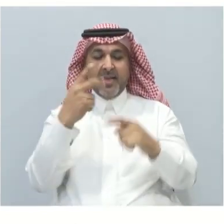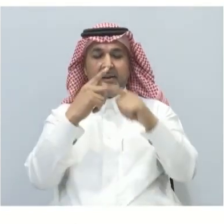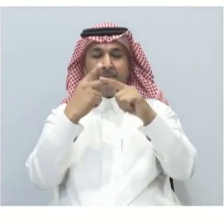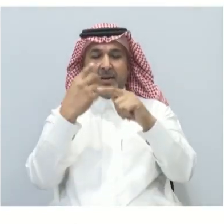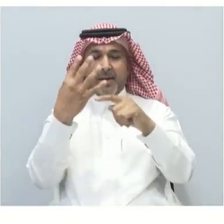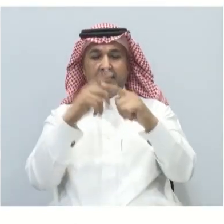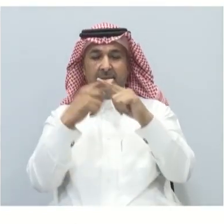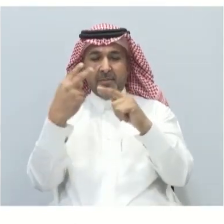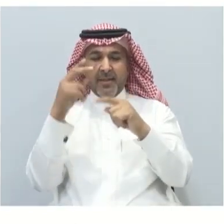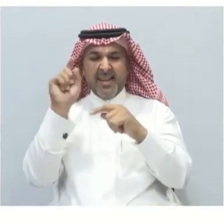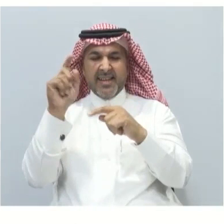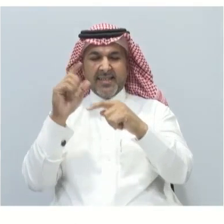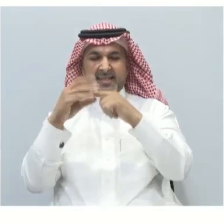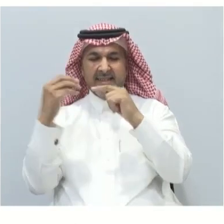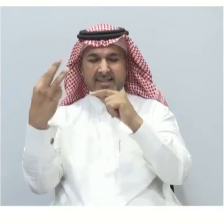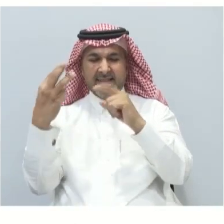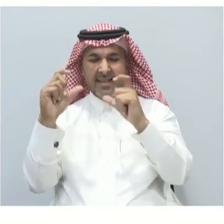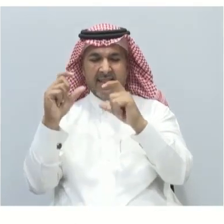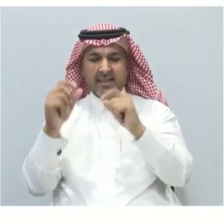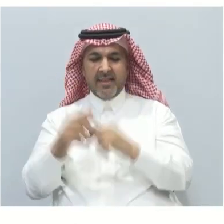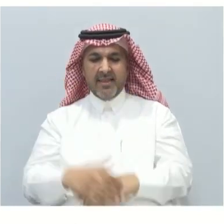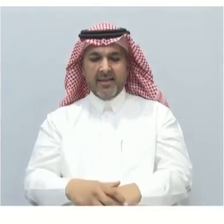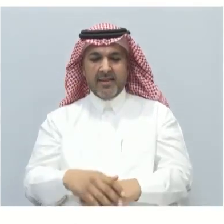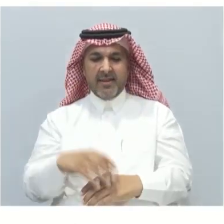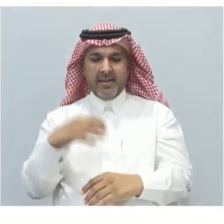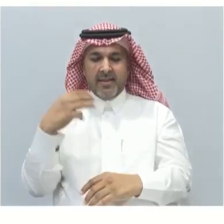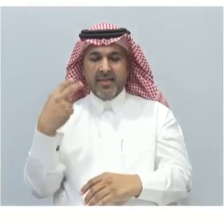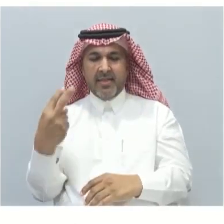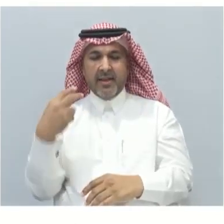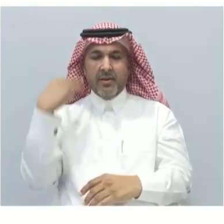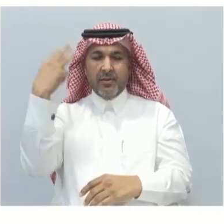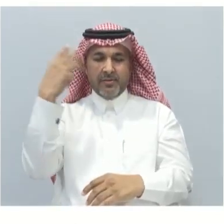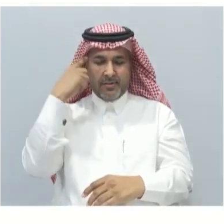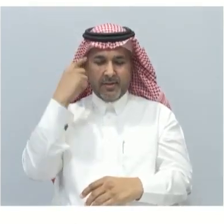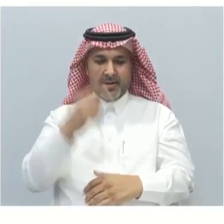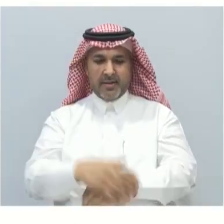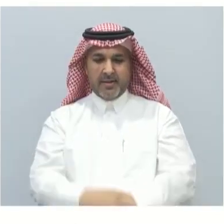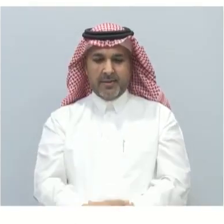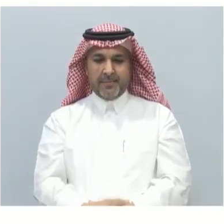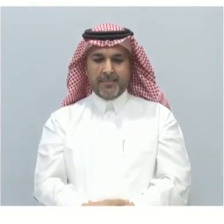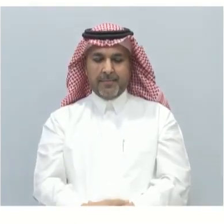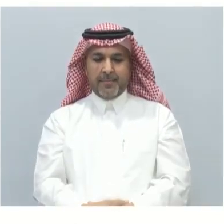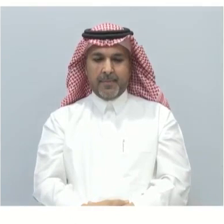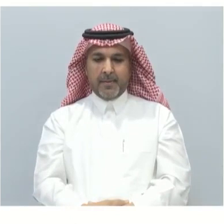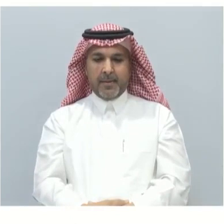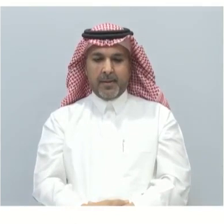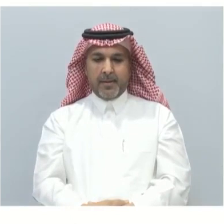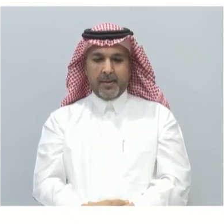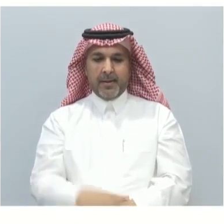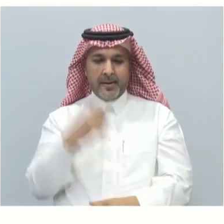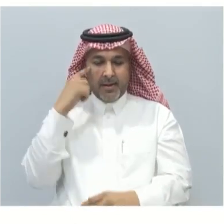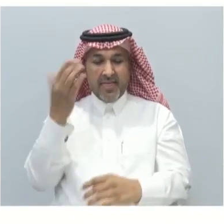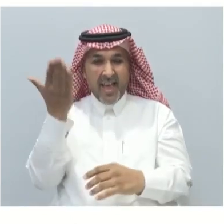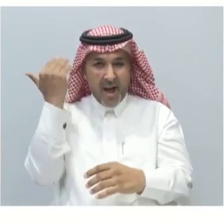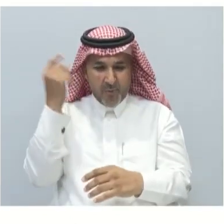ناقص 3 اكبر من 2 اسث اللي هي بتصير ثلاثه هنا طبعا هذه حليناها سابقا اللي هي قلنا